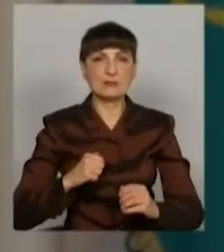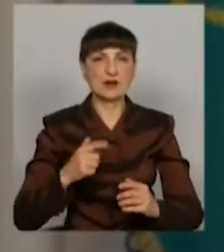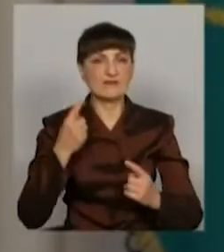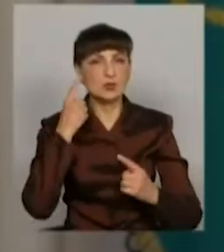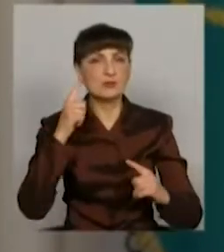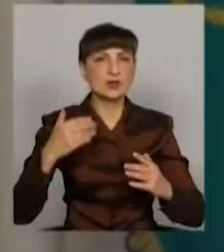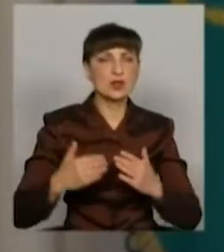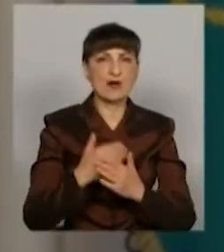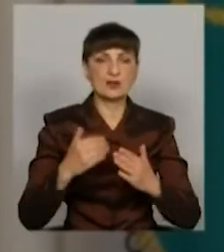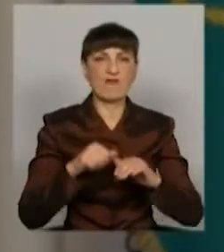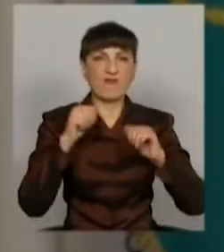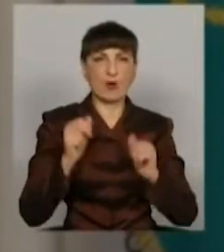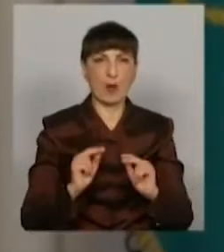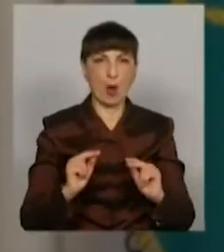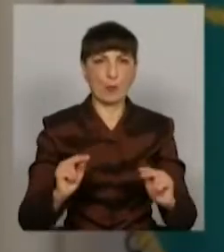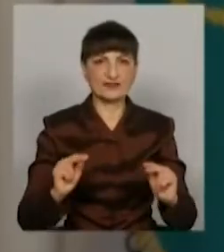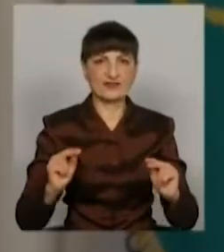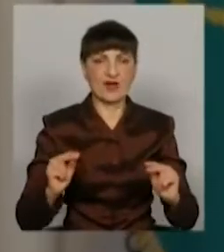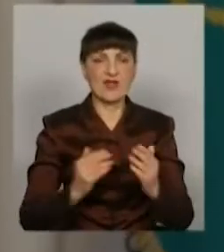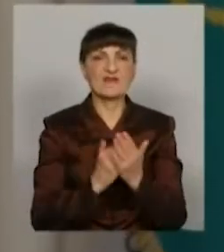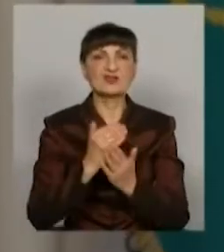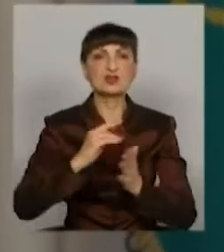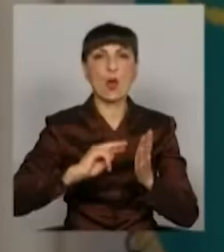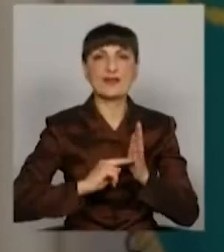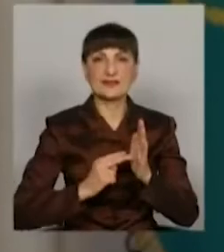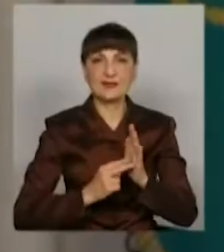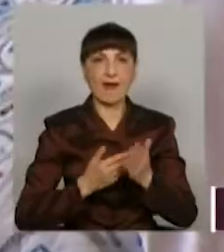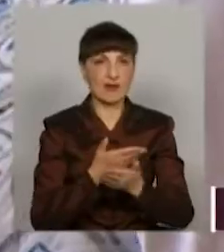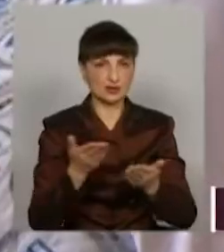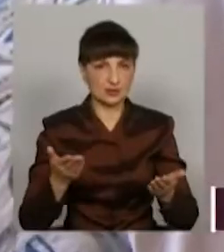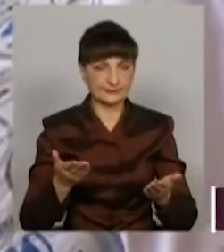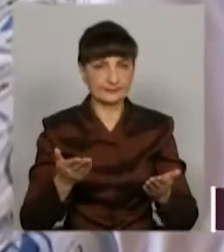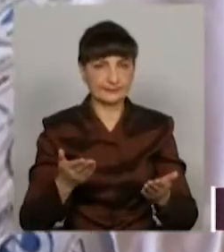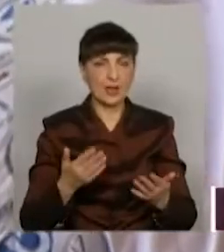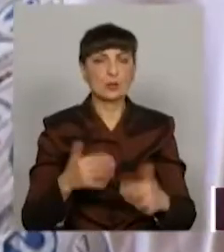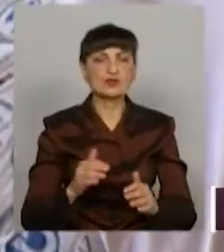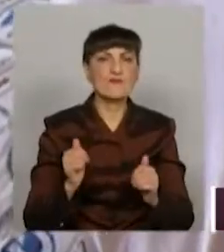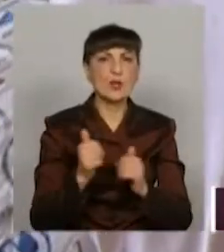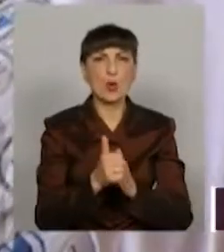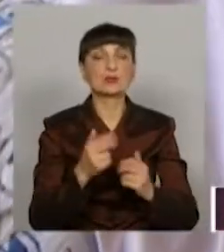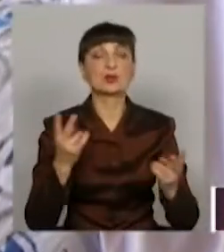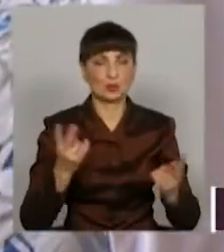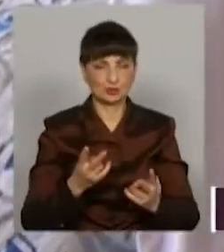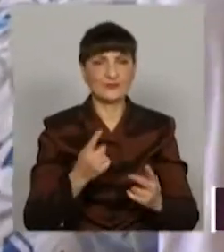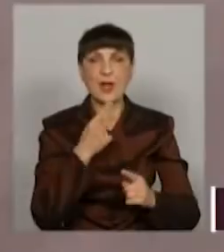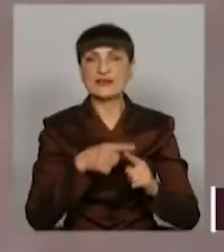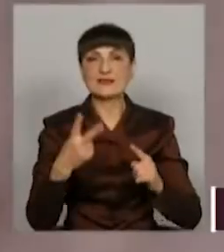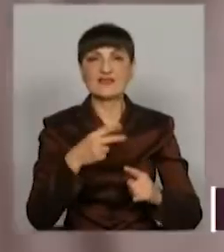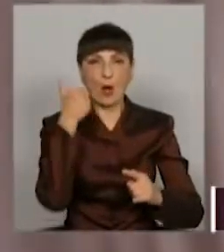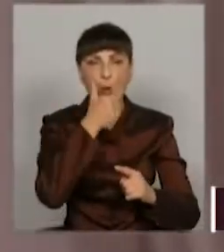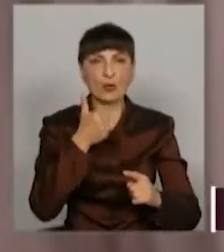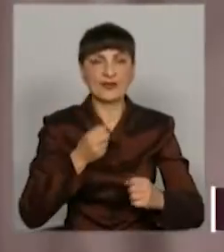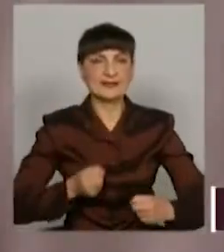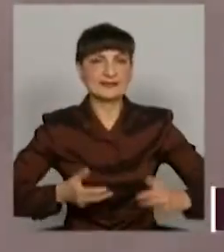образовании. Вот это очень важные такие высокие задачи, которые перед нами стоят. Задавать тренды придется. Последние 2 года